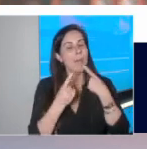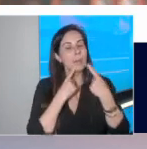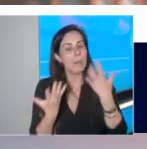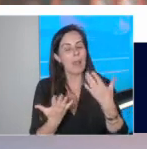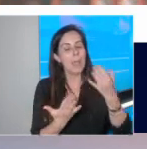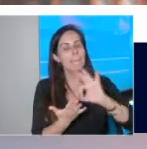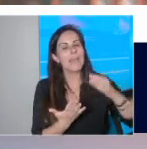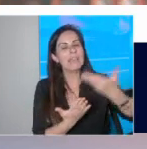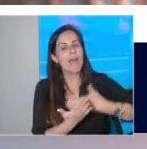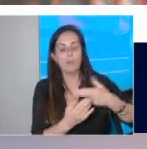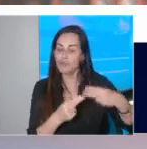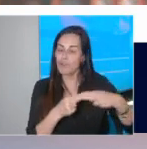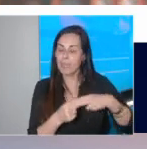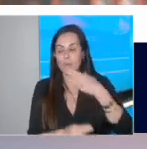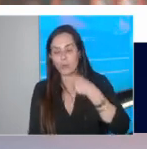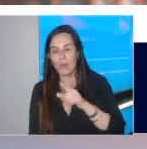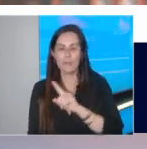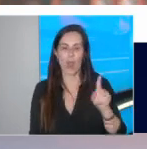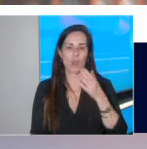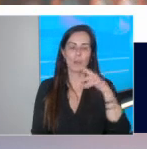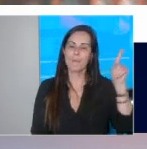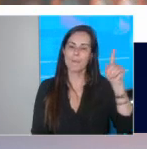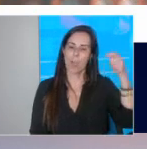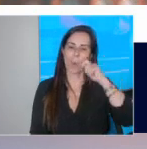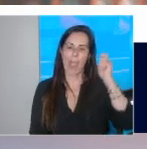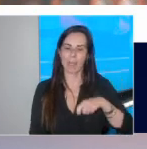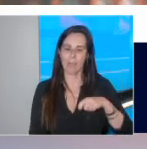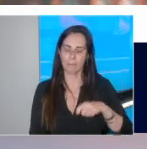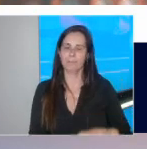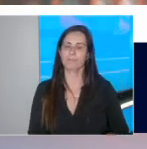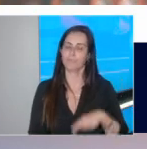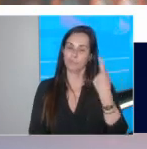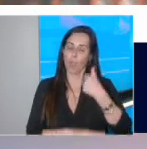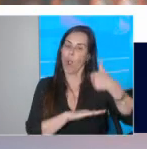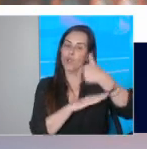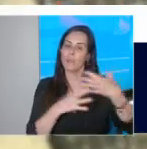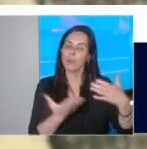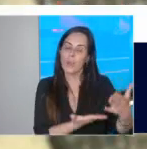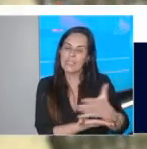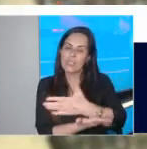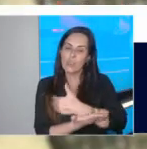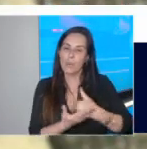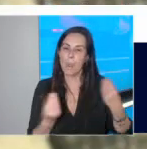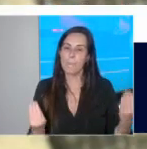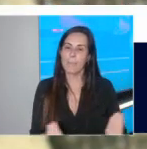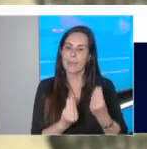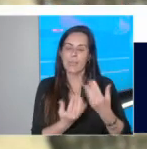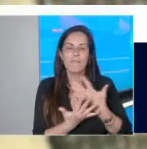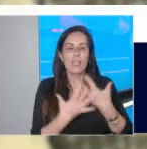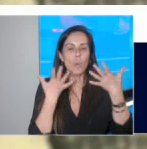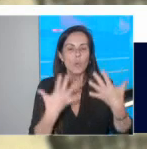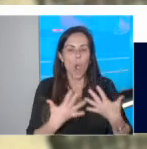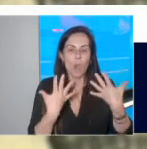על מכתבים בין שכנים יהודים ללא יהודים באוקראינה. אורית נוימן, ראש מדור איסוף וקליטת פריטים וגביית